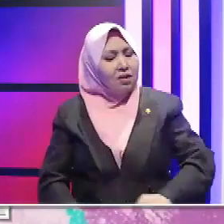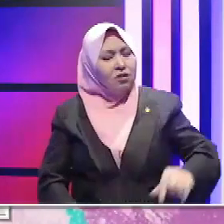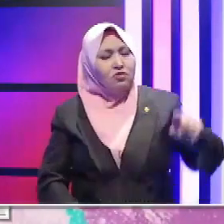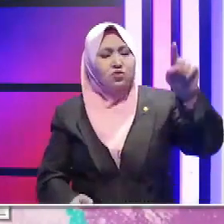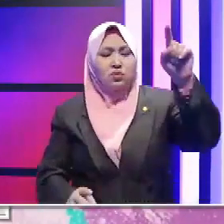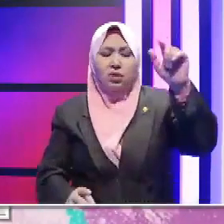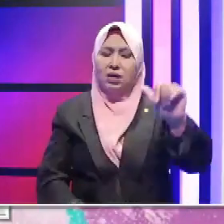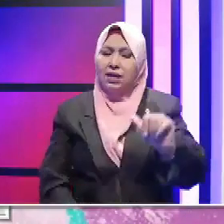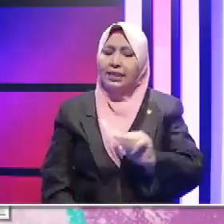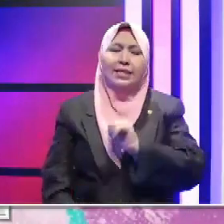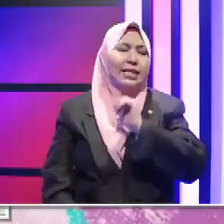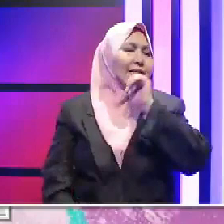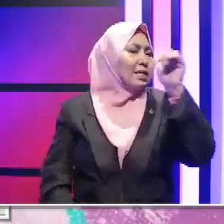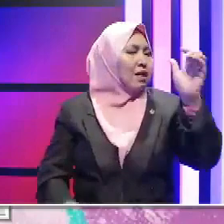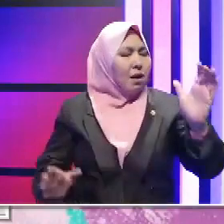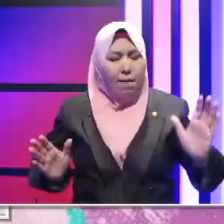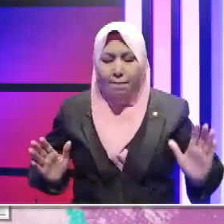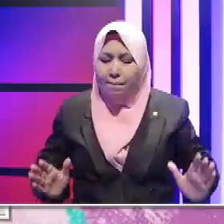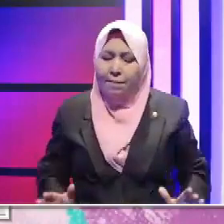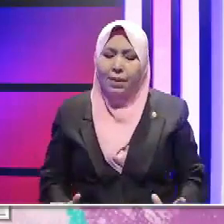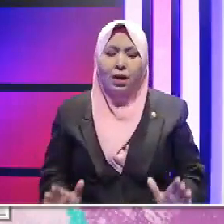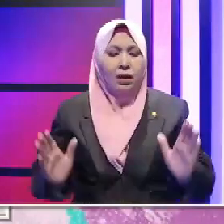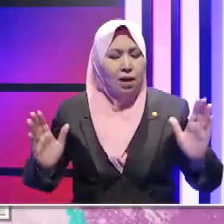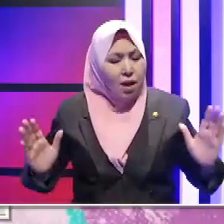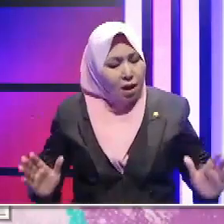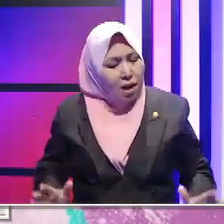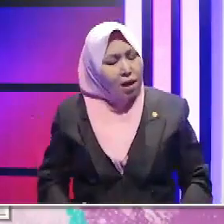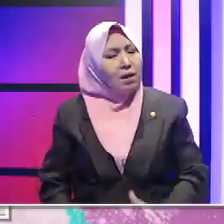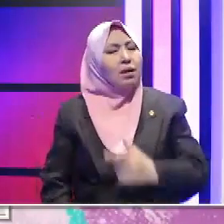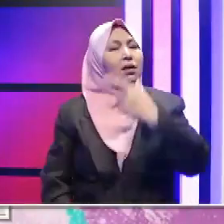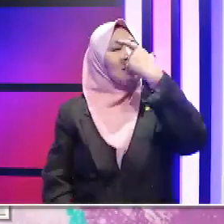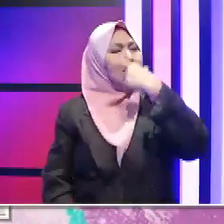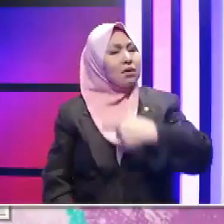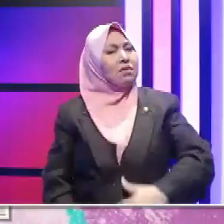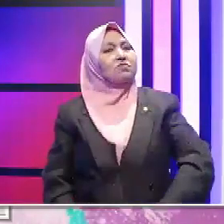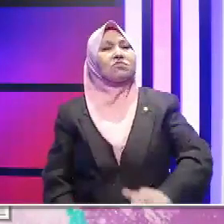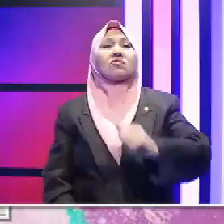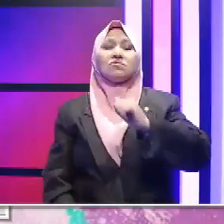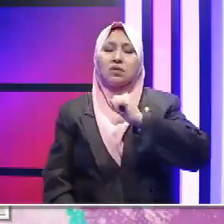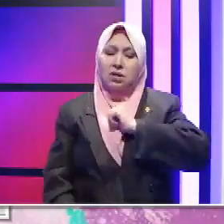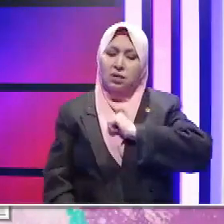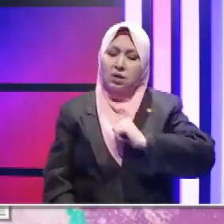waalaikum waalaikum waalaikum